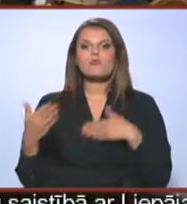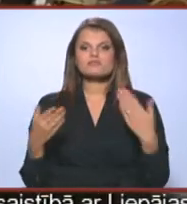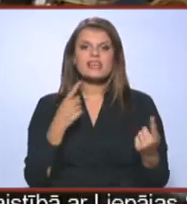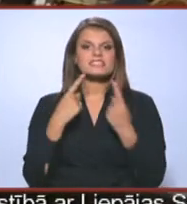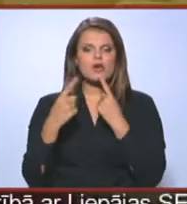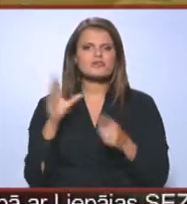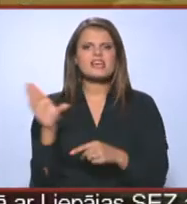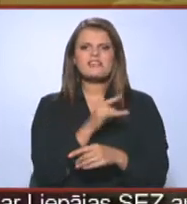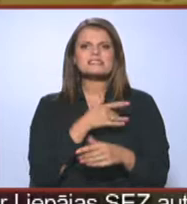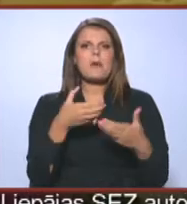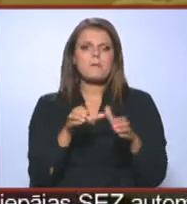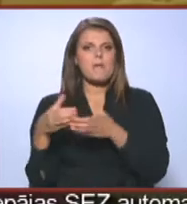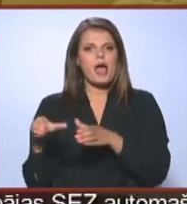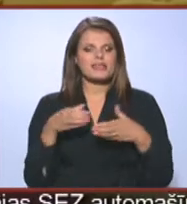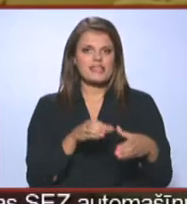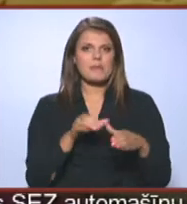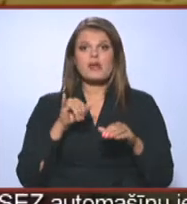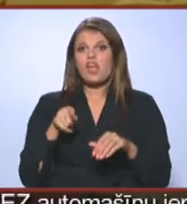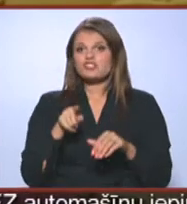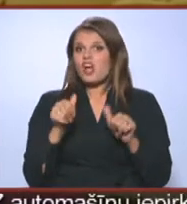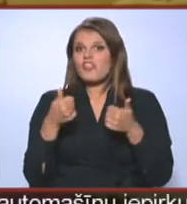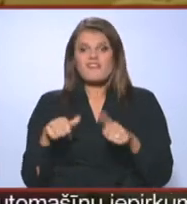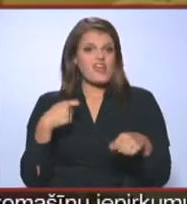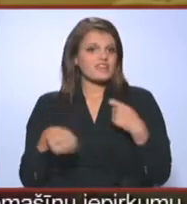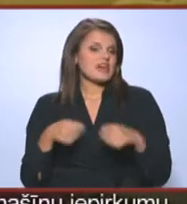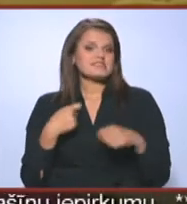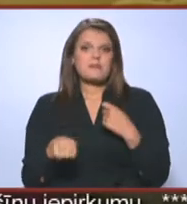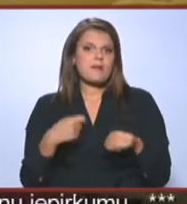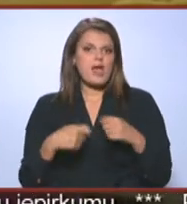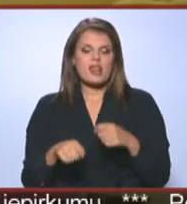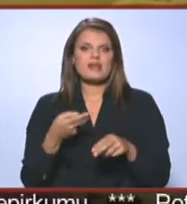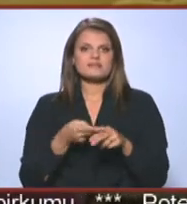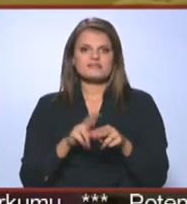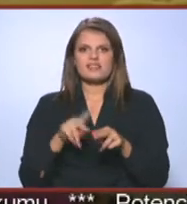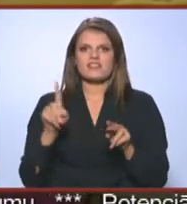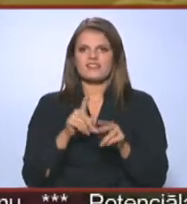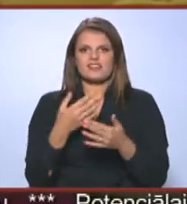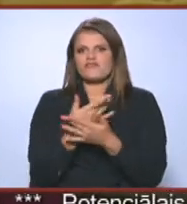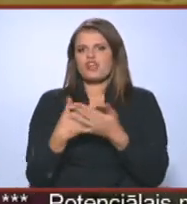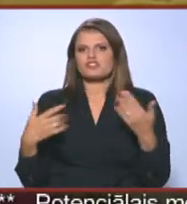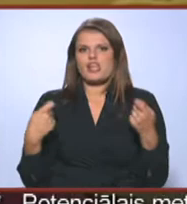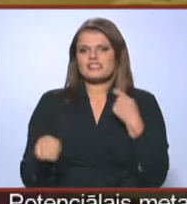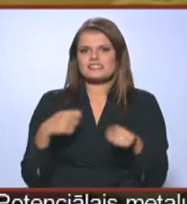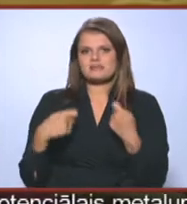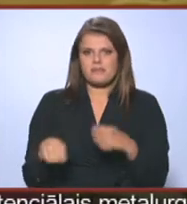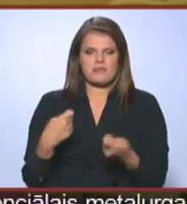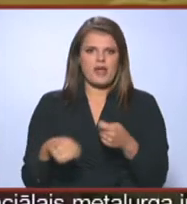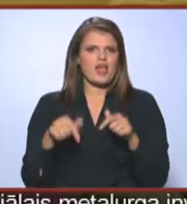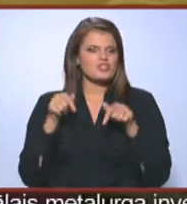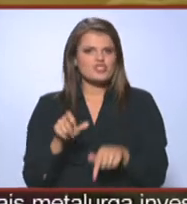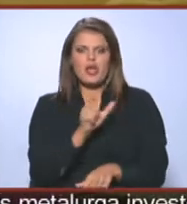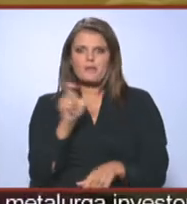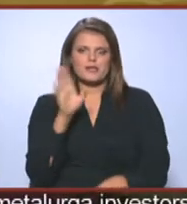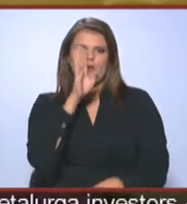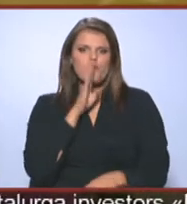koalīcijas partijām. Ja šādā veidā spēlējās, ir smilškastas dažādas. Tās nav smilškastas šajā